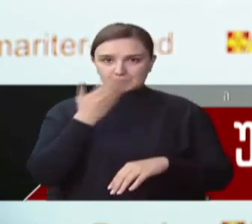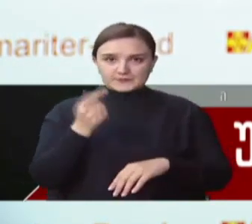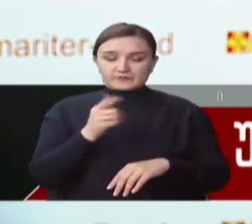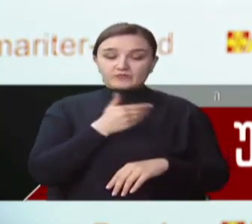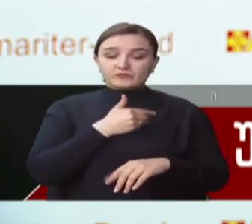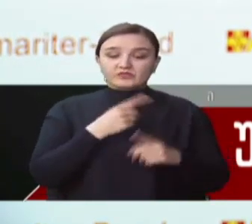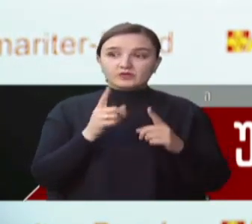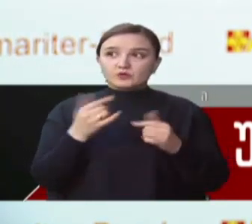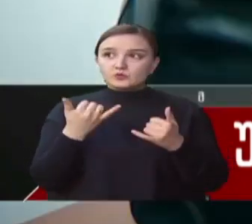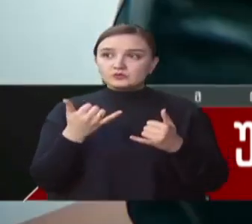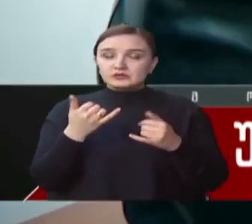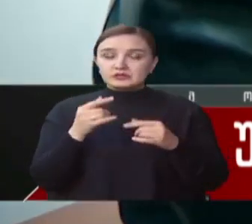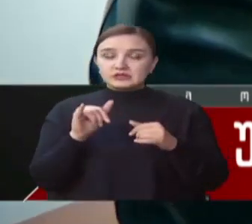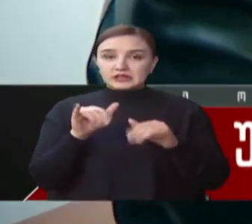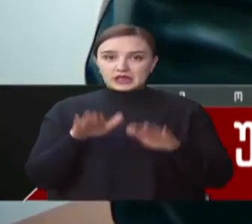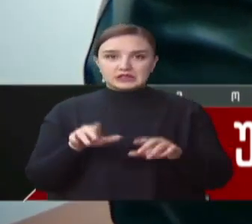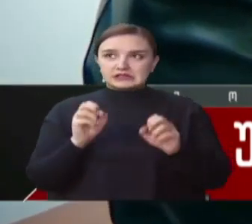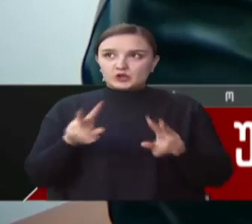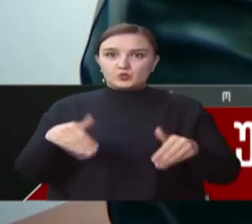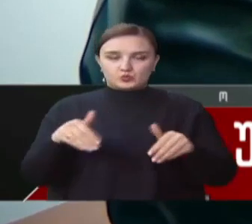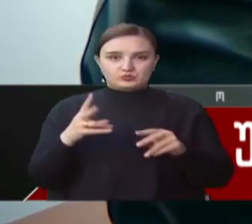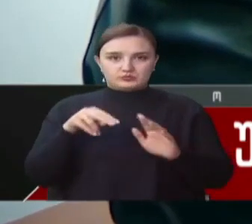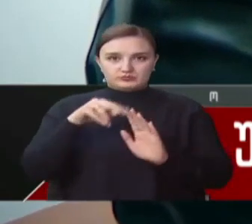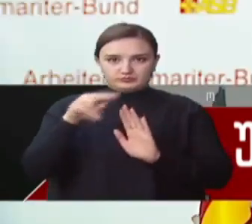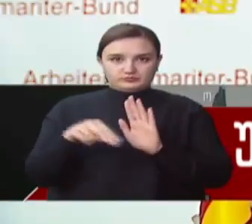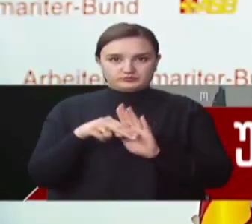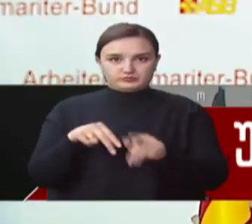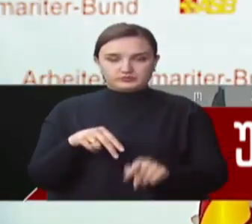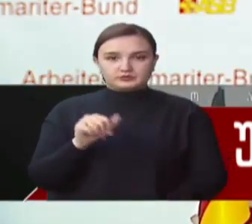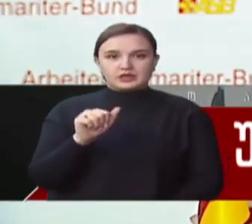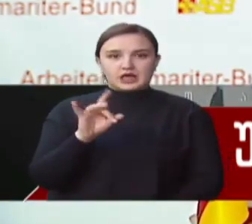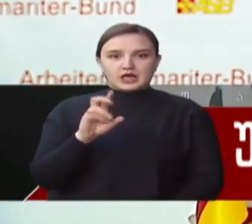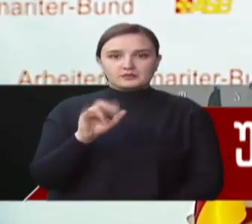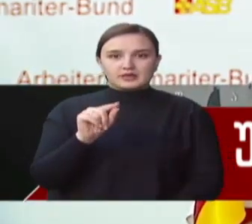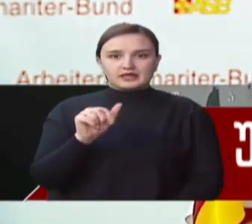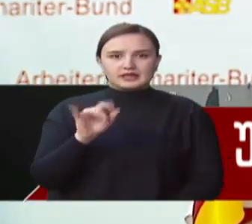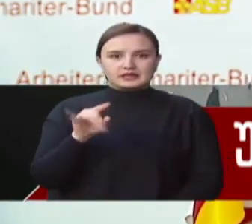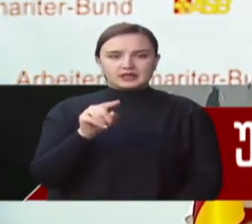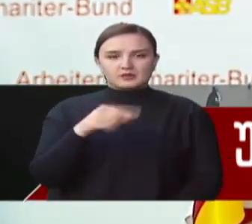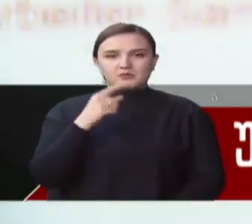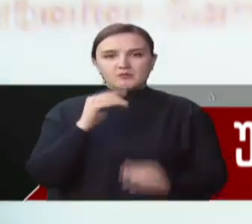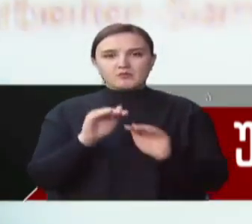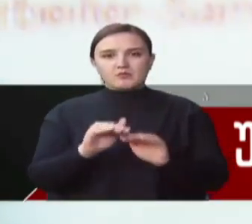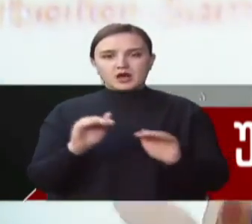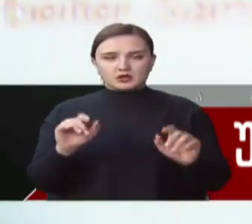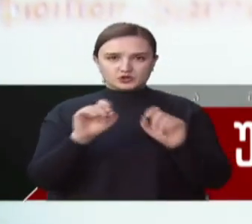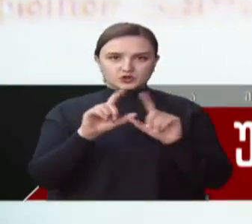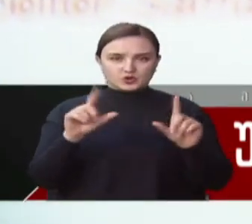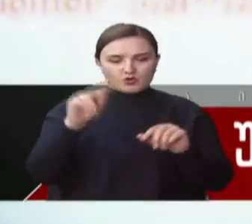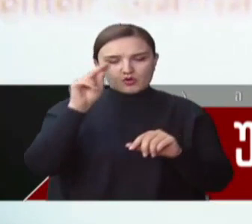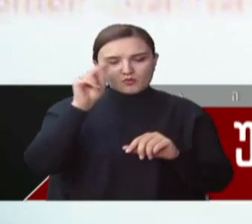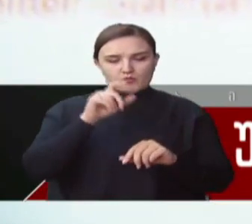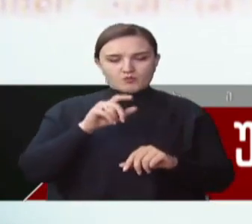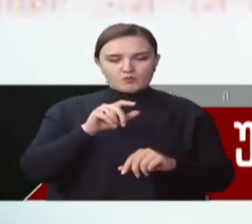რომ გადავინაცვლოთ უსაფრთხო ადგილისკენ. არასამთავრობო ორგანიზაცია არბაითერ სამარიტერ ბუნდი ბაღებსა და სკოლებში მოსწავლეებს და